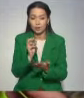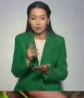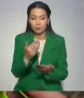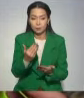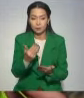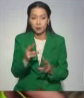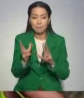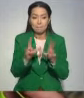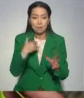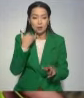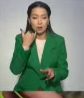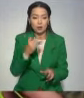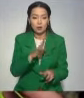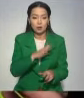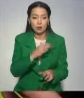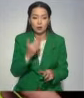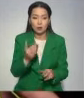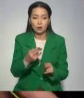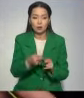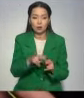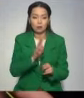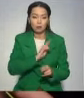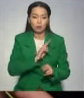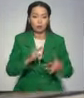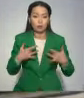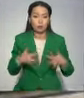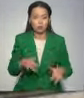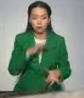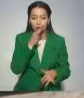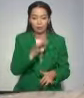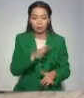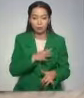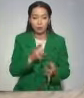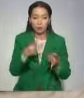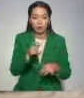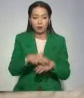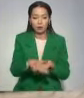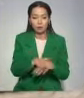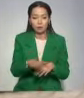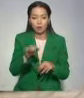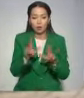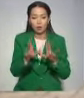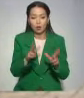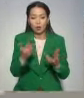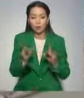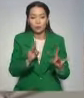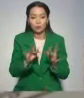Альянс мебельгия Хабаровск нужен Саши пике найт карабан халтуса как правило